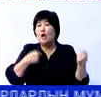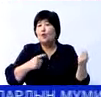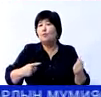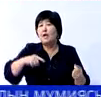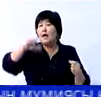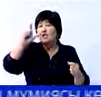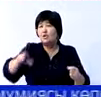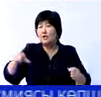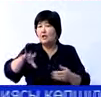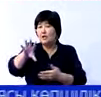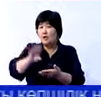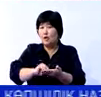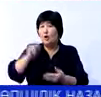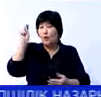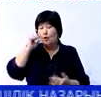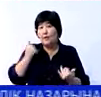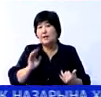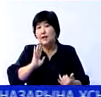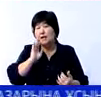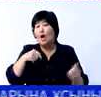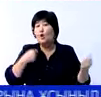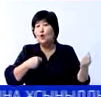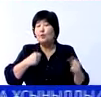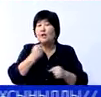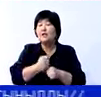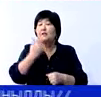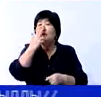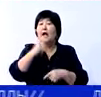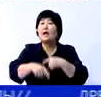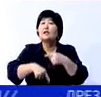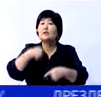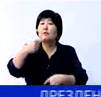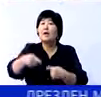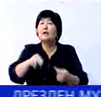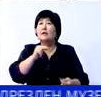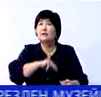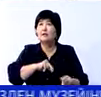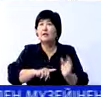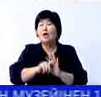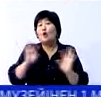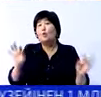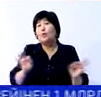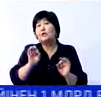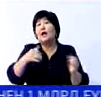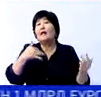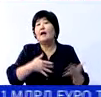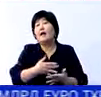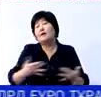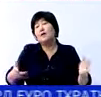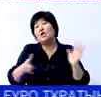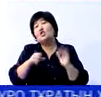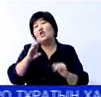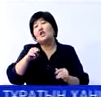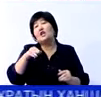шеберлерінен үйрендім. Қазіргі таңда осы домбыра жасауды кәсіпке айналдырып жатыр, музыкалық аспаптар жасауды. Музыкалық аспаптардың ішінде